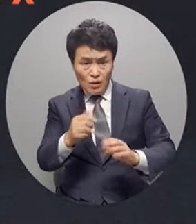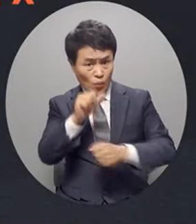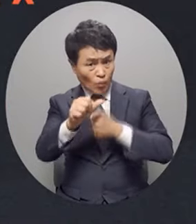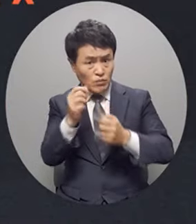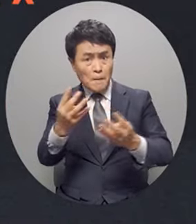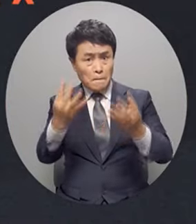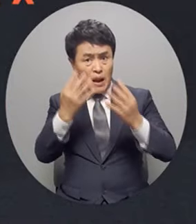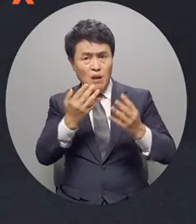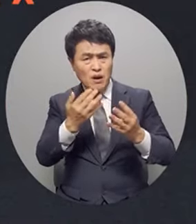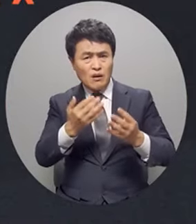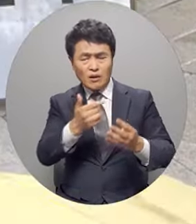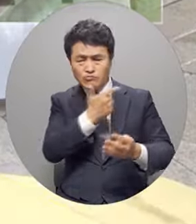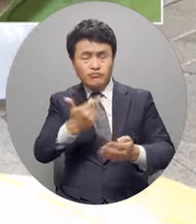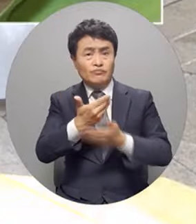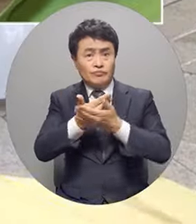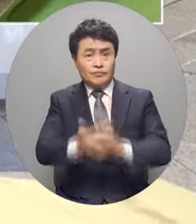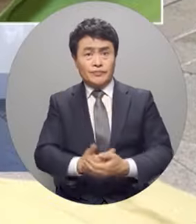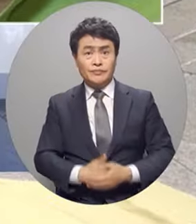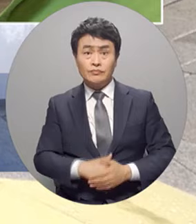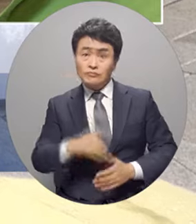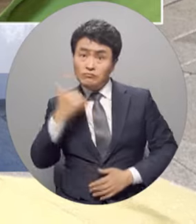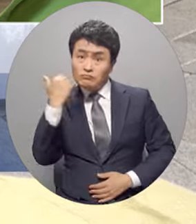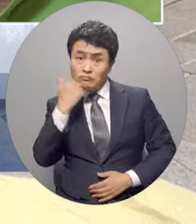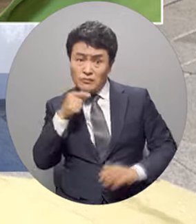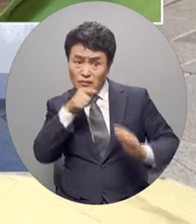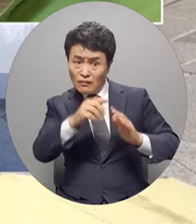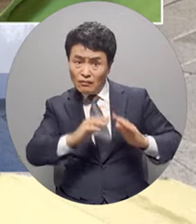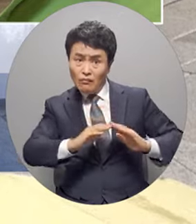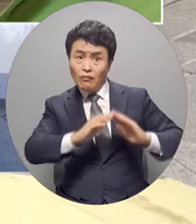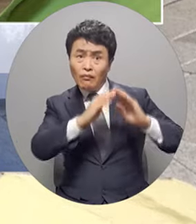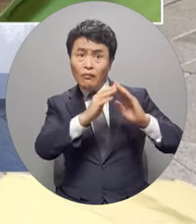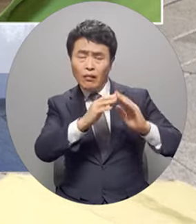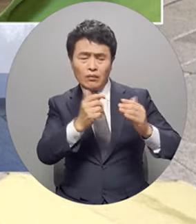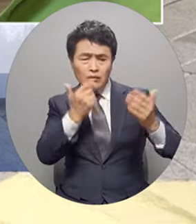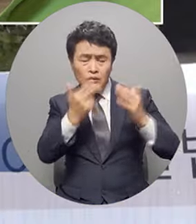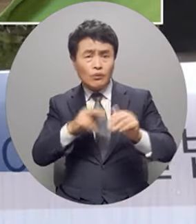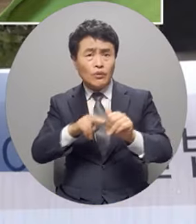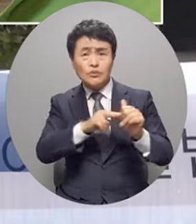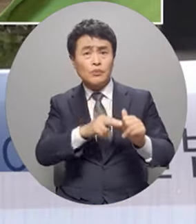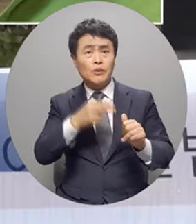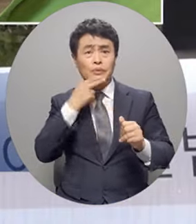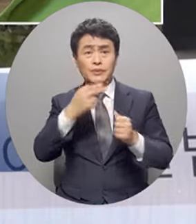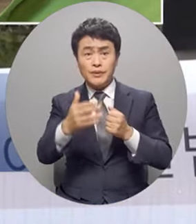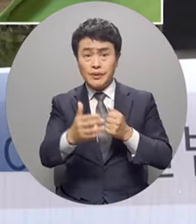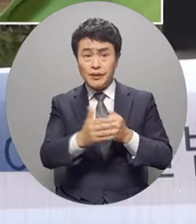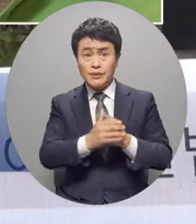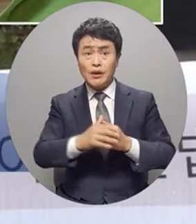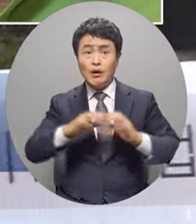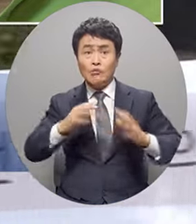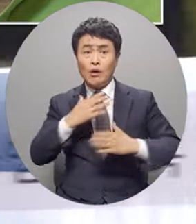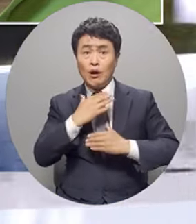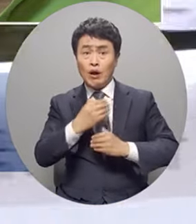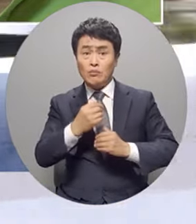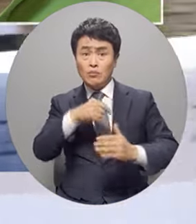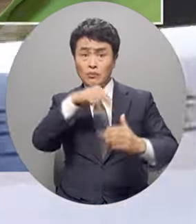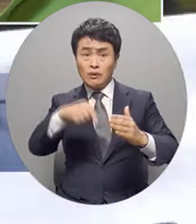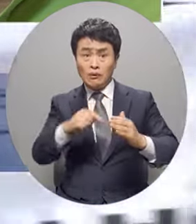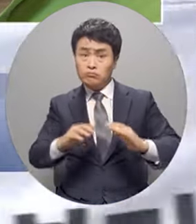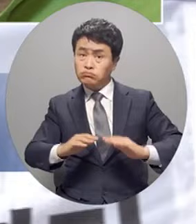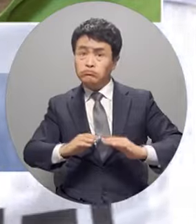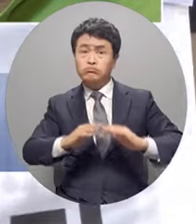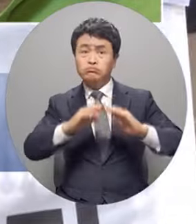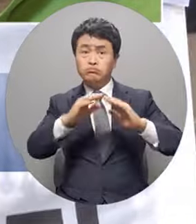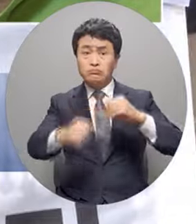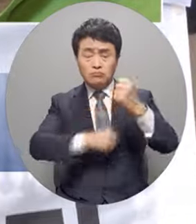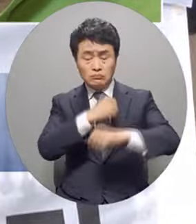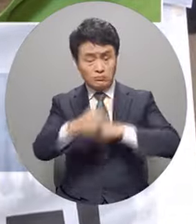가능한 중범죄입니다. 누가 들어갔는지에 대해서 사실 정보가 정확하지 않다는 거잖아요. 국가보안실인데 아무나 들어가서 사실 지금 공사를 하는